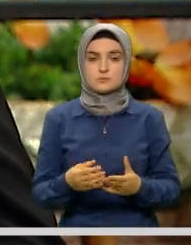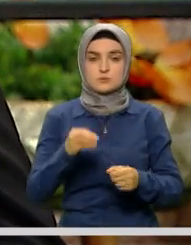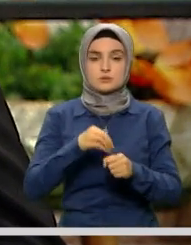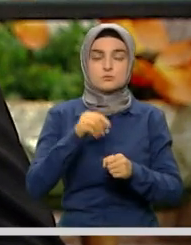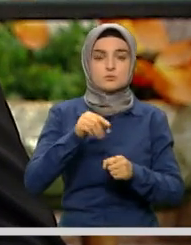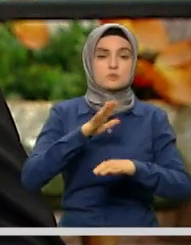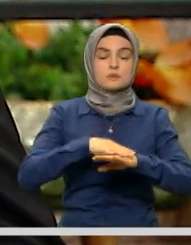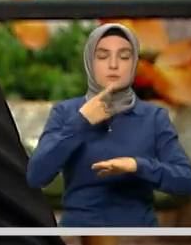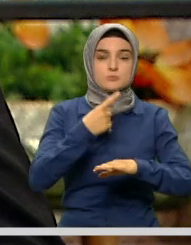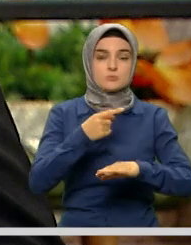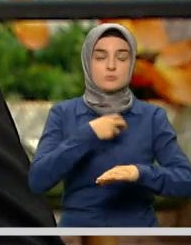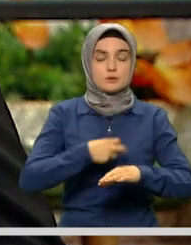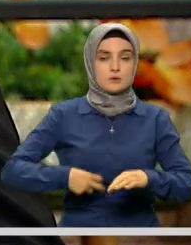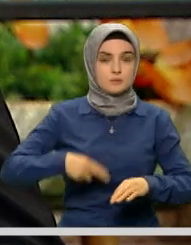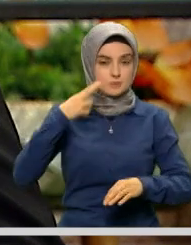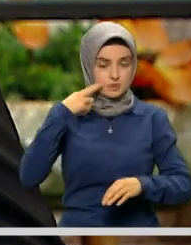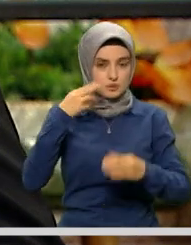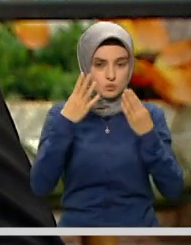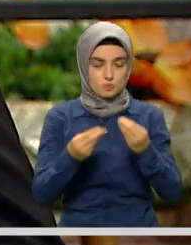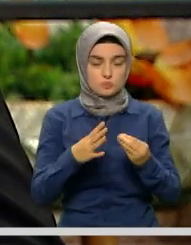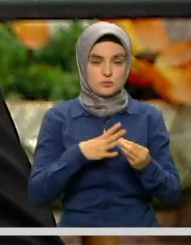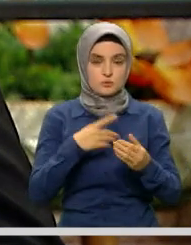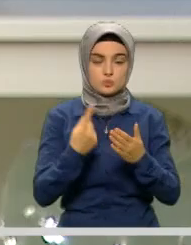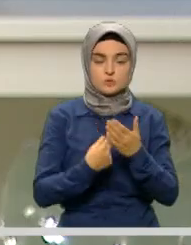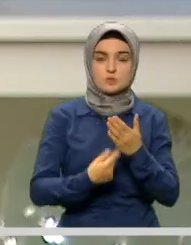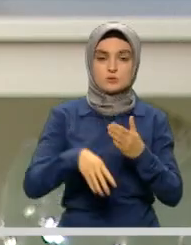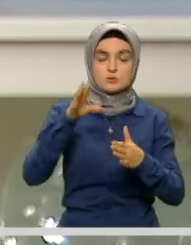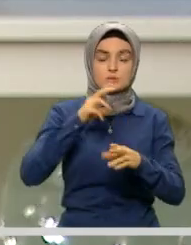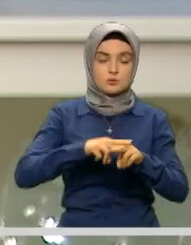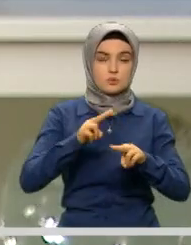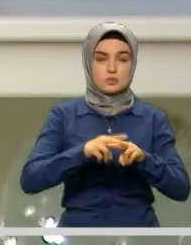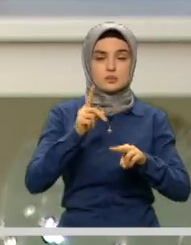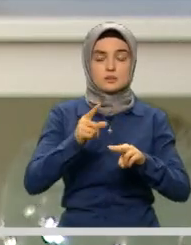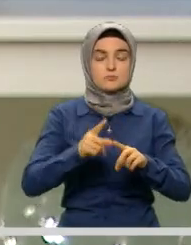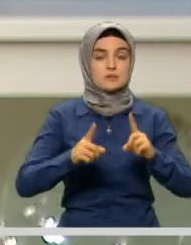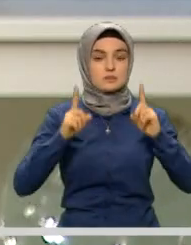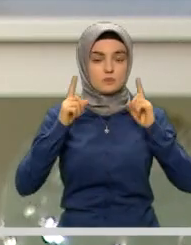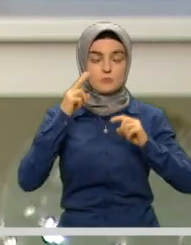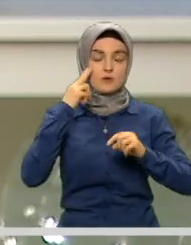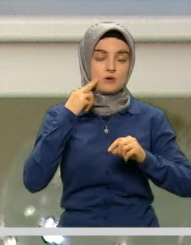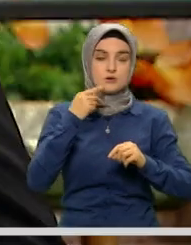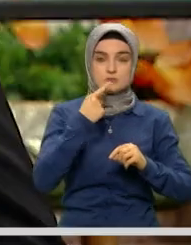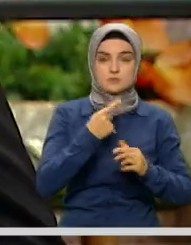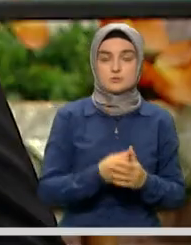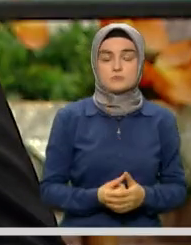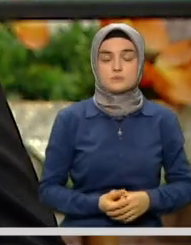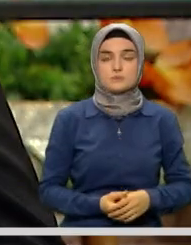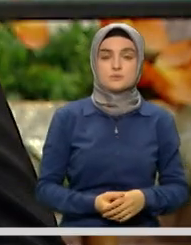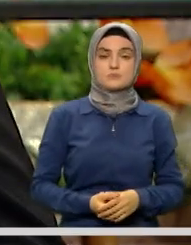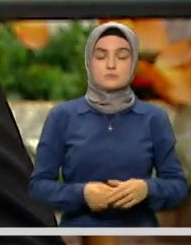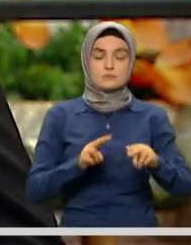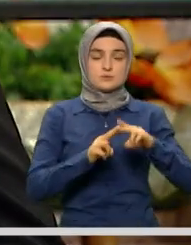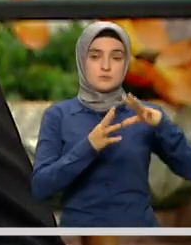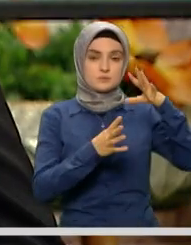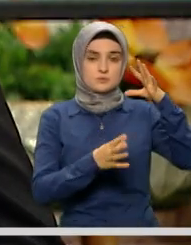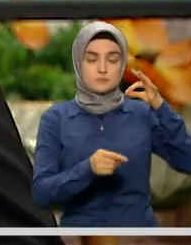tam bir peygamberi ahlak. Yani bu tam Kur'an-ı Kerim'in öğrettiği bir tevbe ahlakı aslında. Ve Ka'b bin Malik'i Efendimiz Aleyhisselatü Vesselam